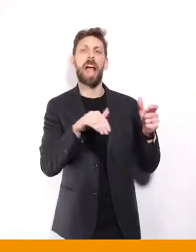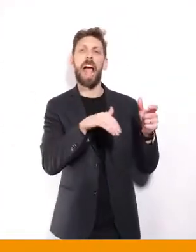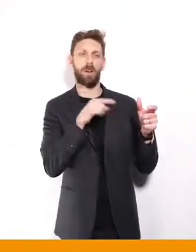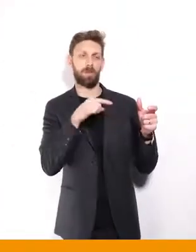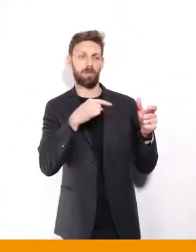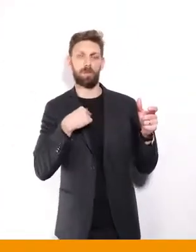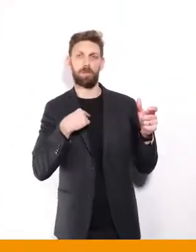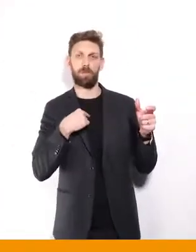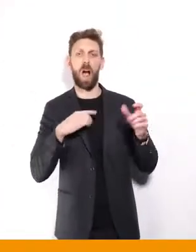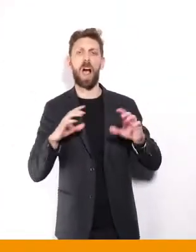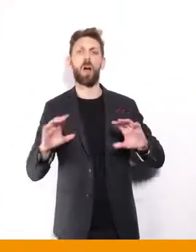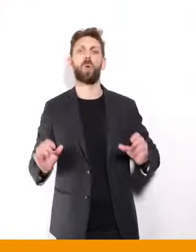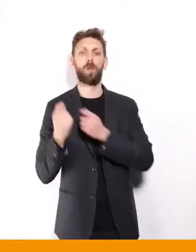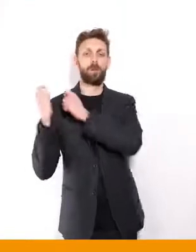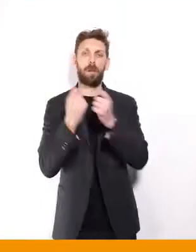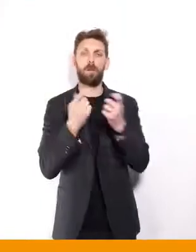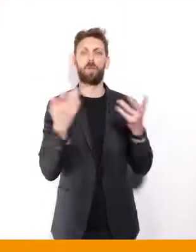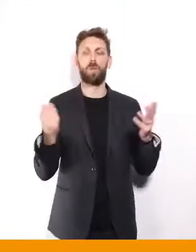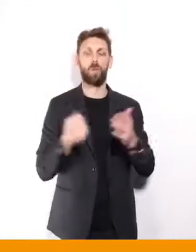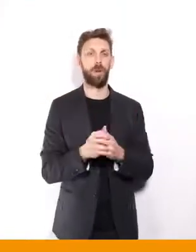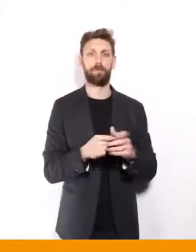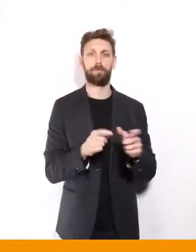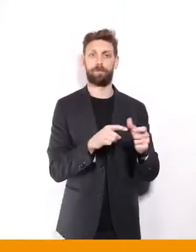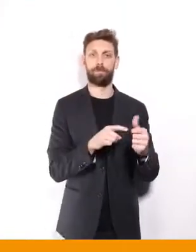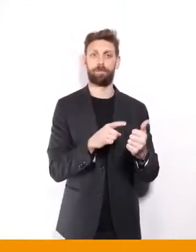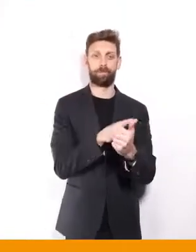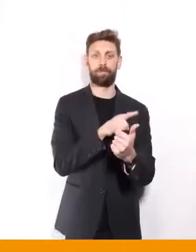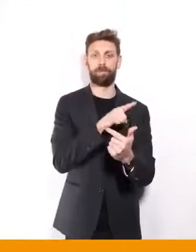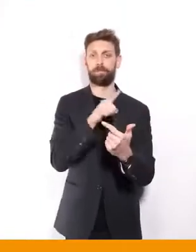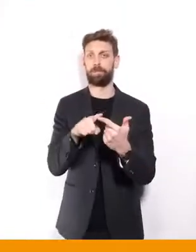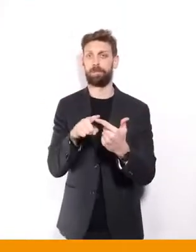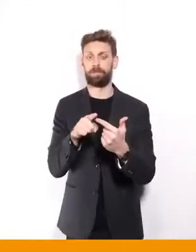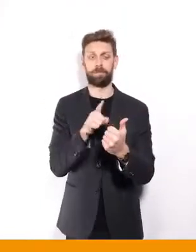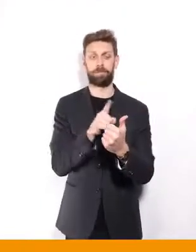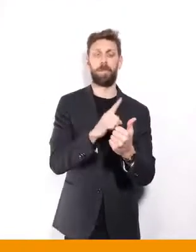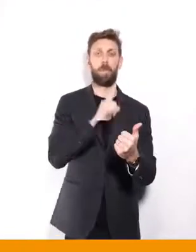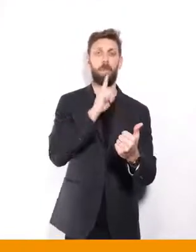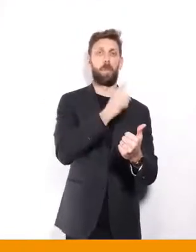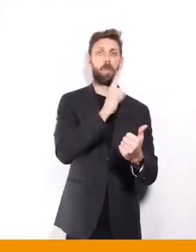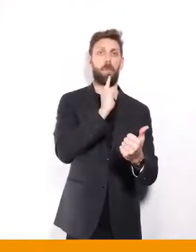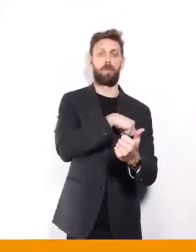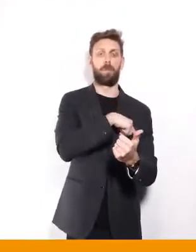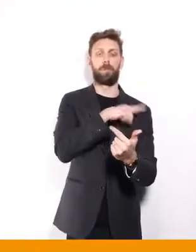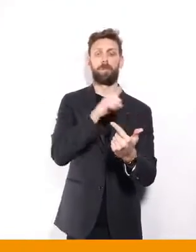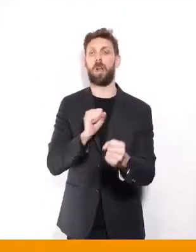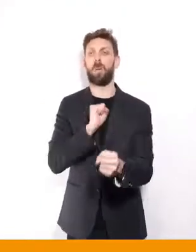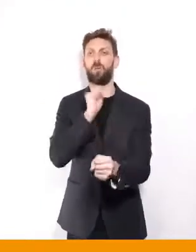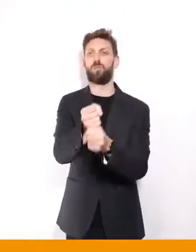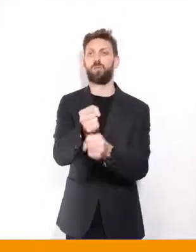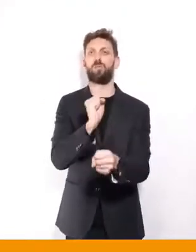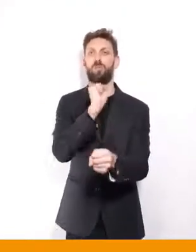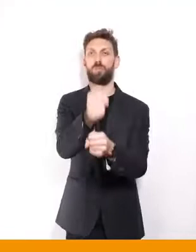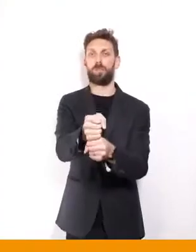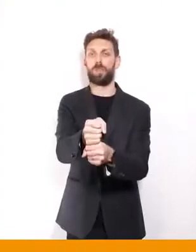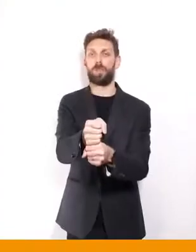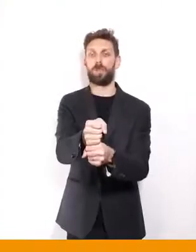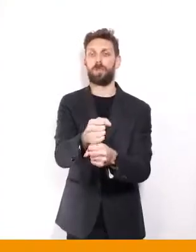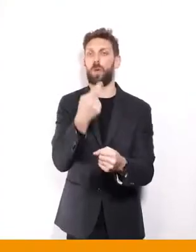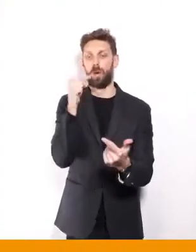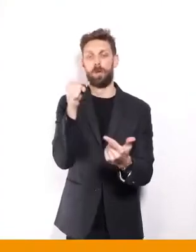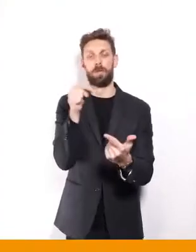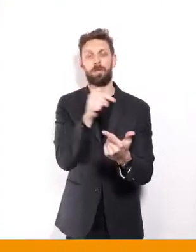d'injonction et de sanction. Je crois que c'est les deux qui sont essentiels. Ça pourrait être, il faut